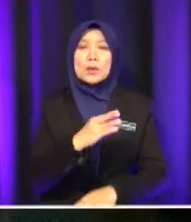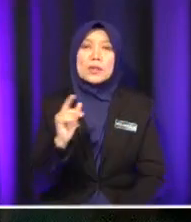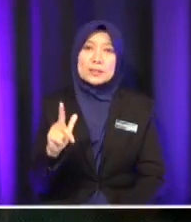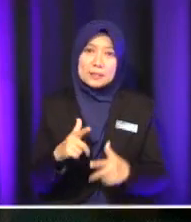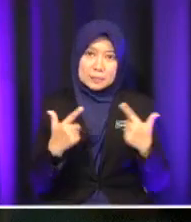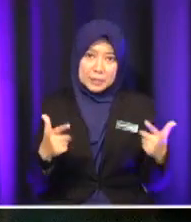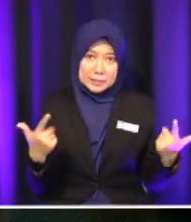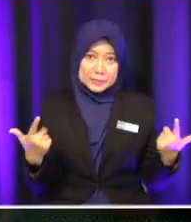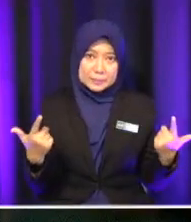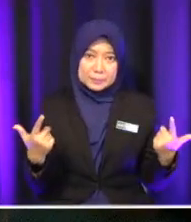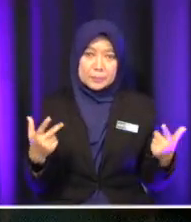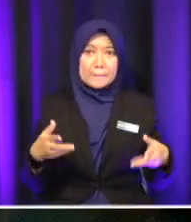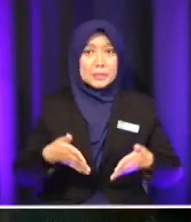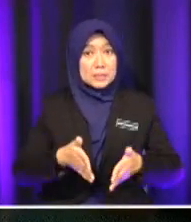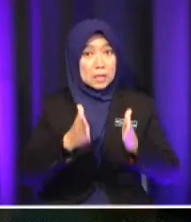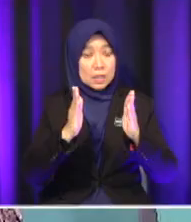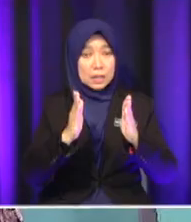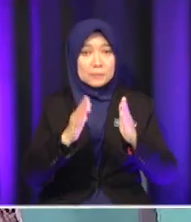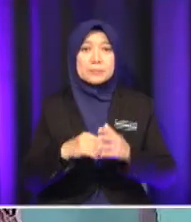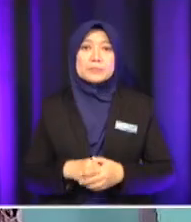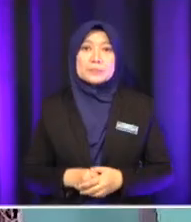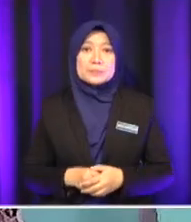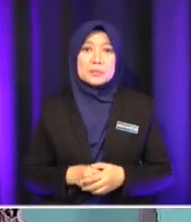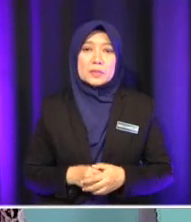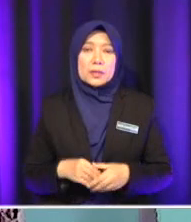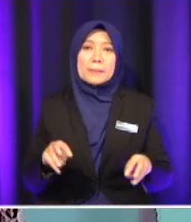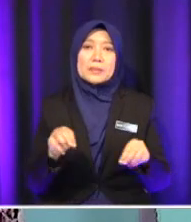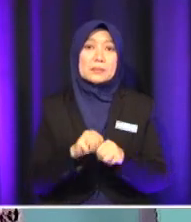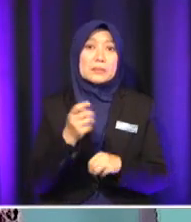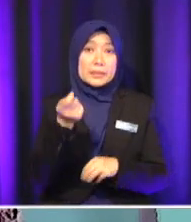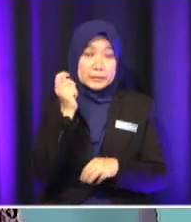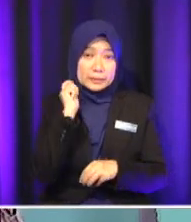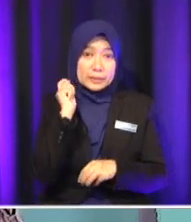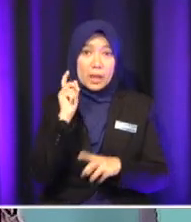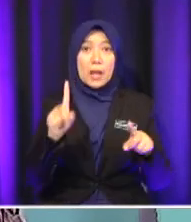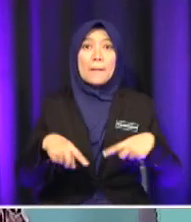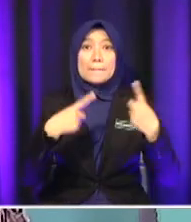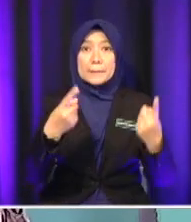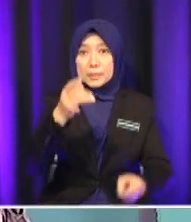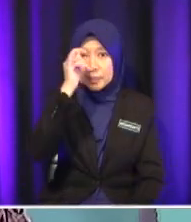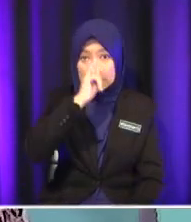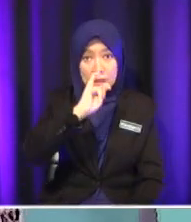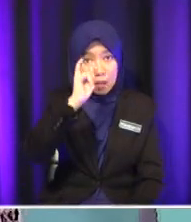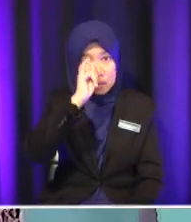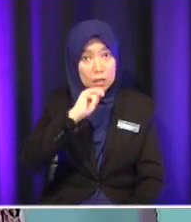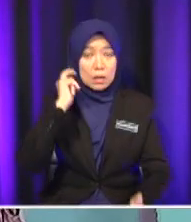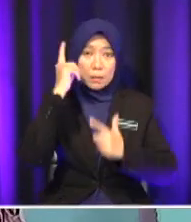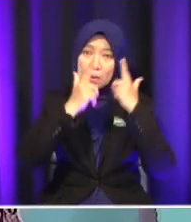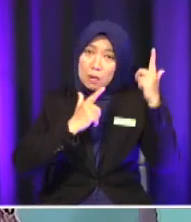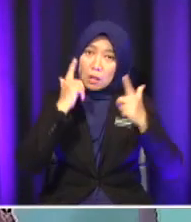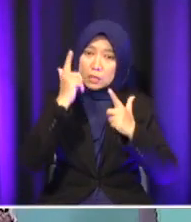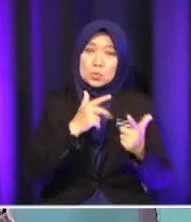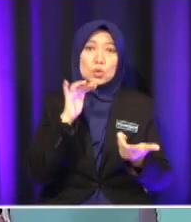kemudian perjalanan perjalanan macan pergi tadi itu dalam